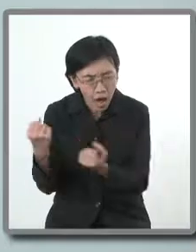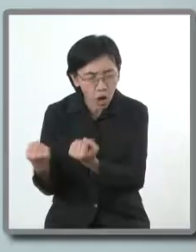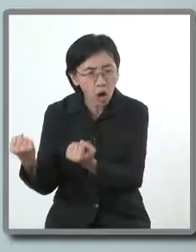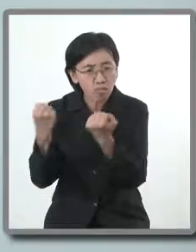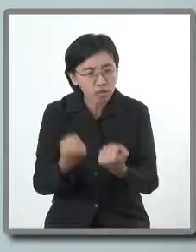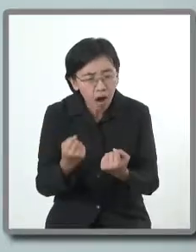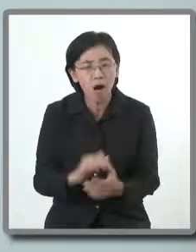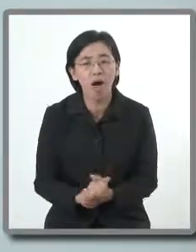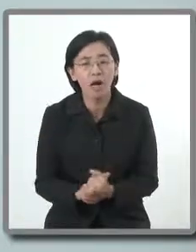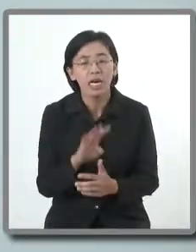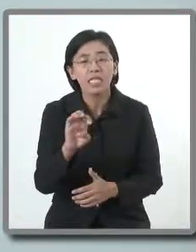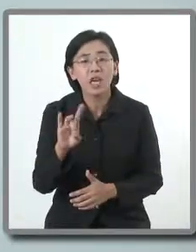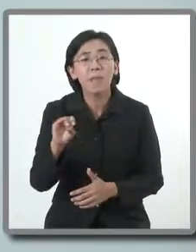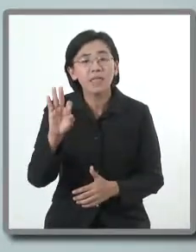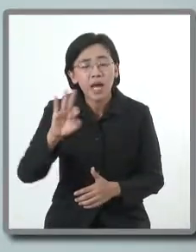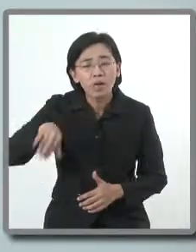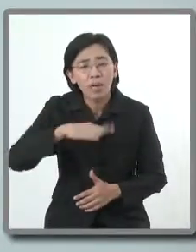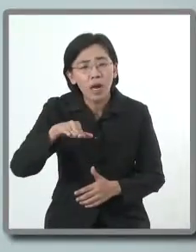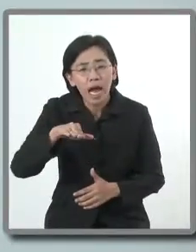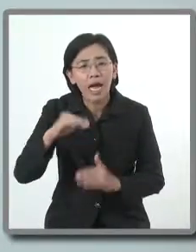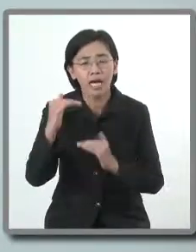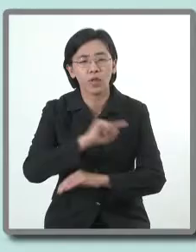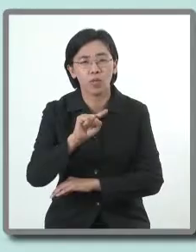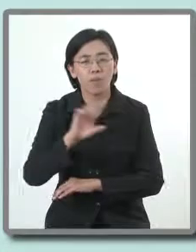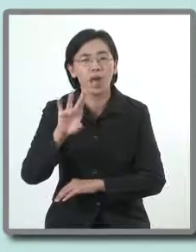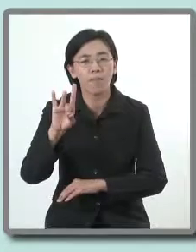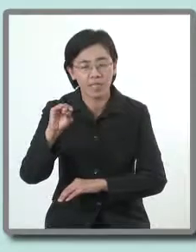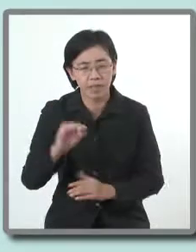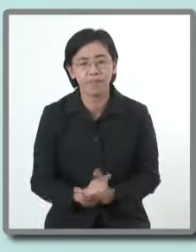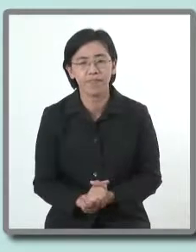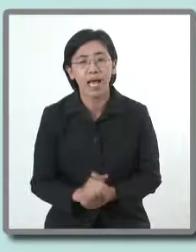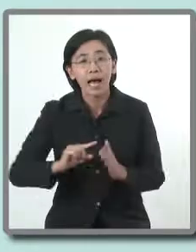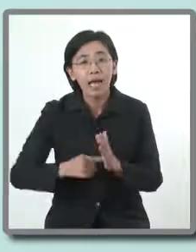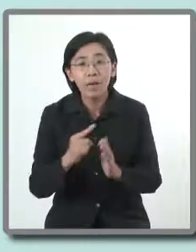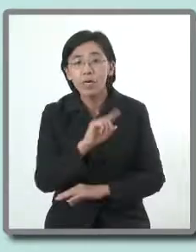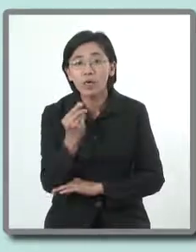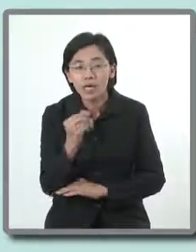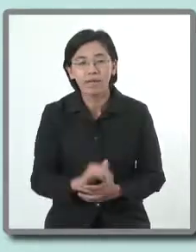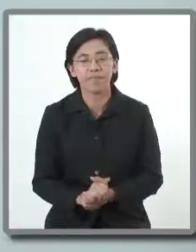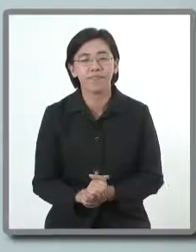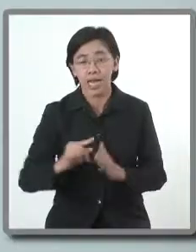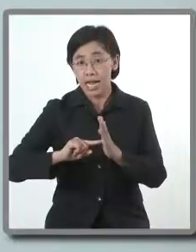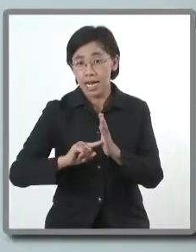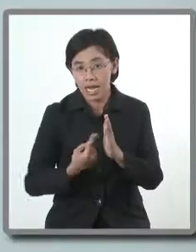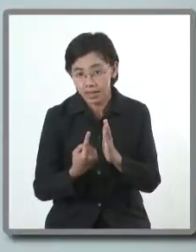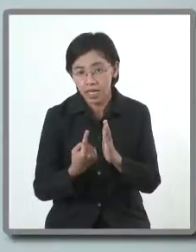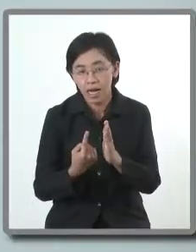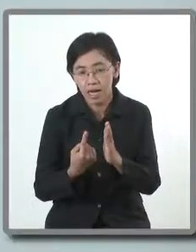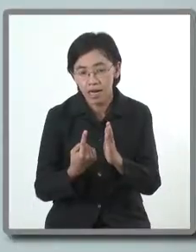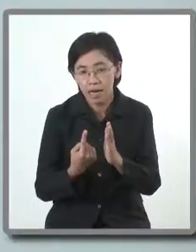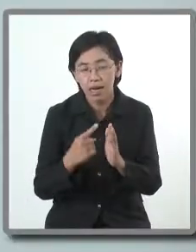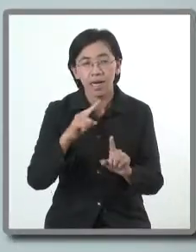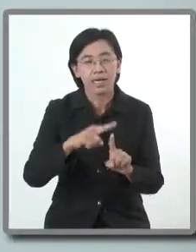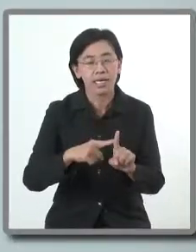ครับ489คันเนี่ยต้องส่งมอบภายใน180วันนะครับ ตั้งแต่วันไหนจนถึงวันไหน ตั้งแต่วันที่